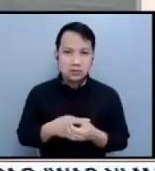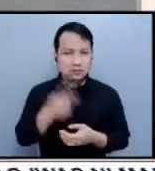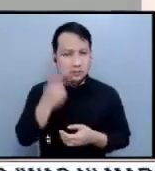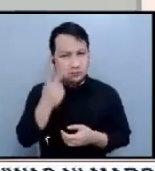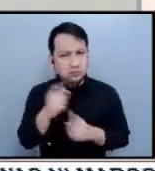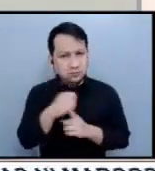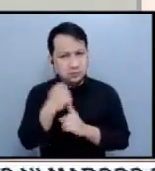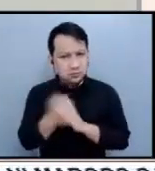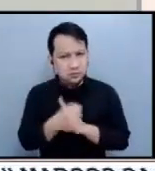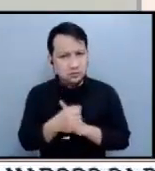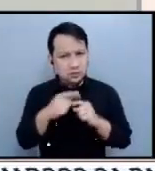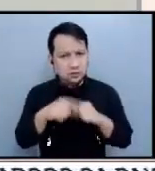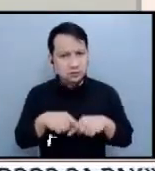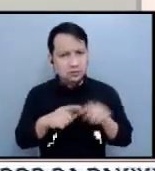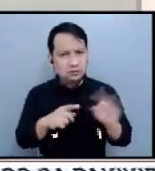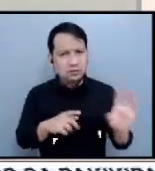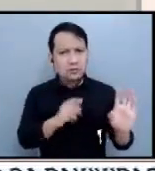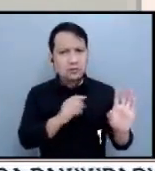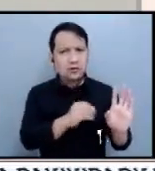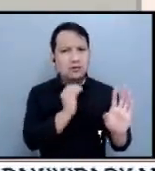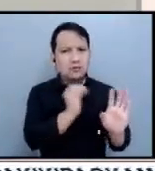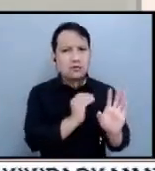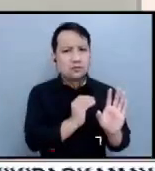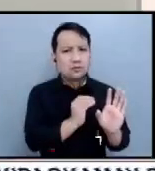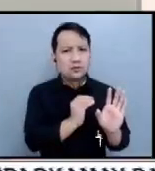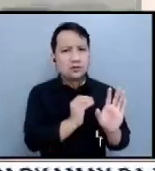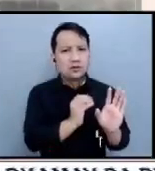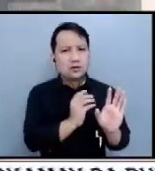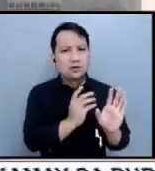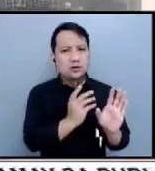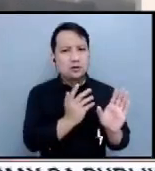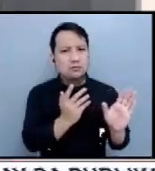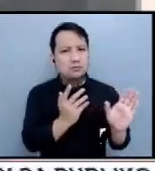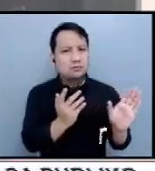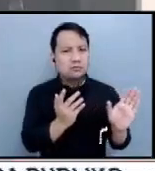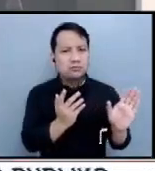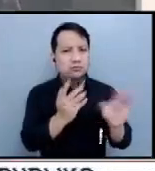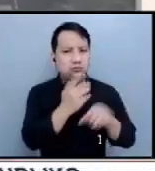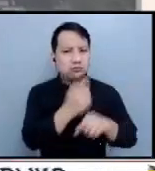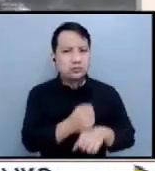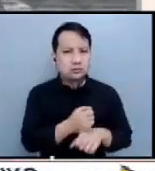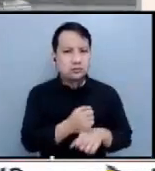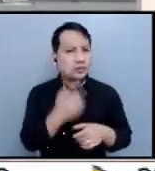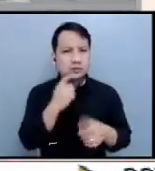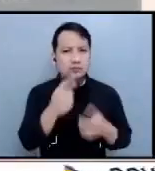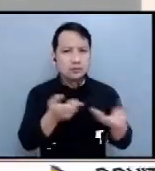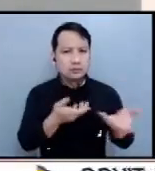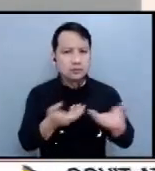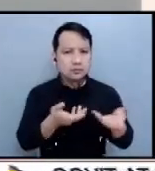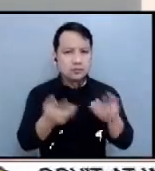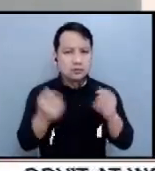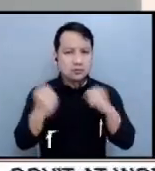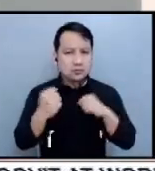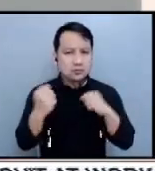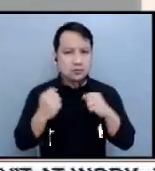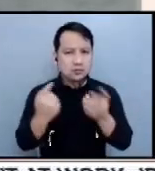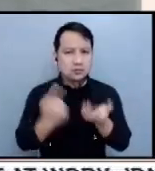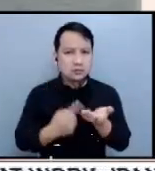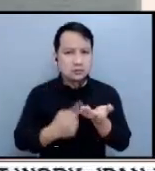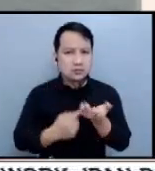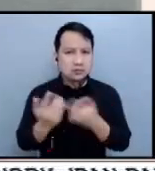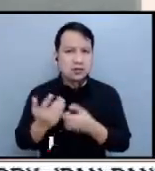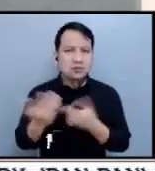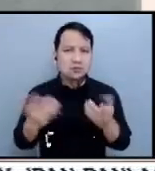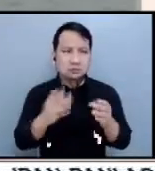ay they're still undergoing treatment. So, hindi pa naman tapos ang usapan, so to speak. Kaya pwede pa natin